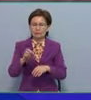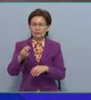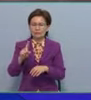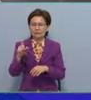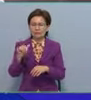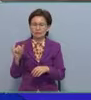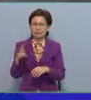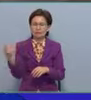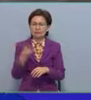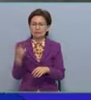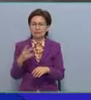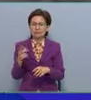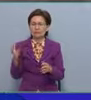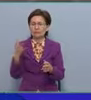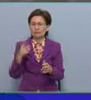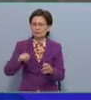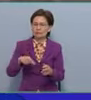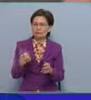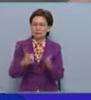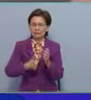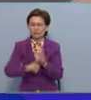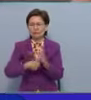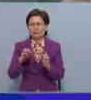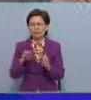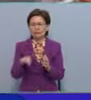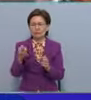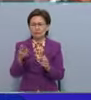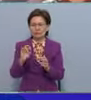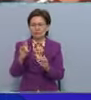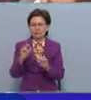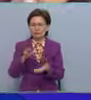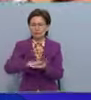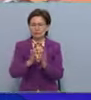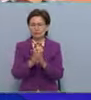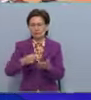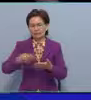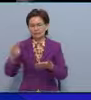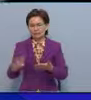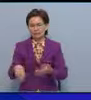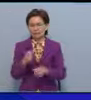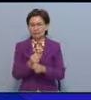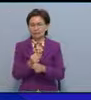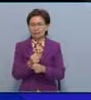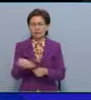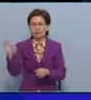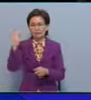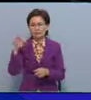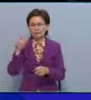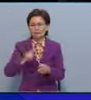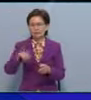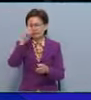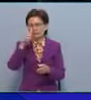көлемі 9-6 мың тонна. Бүгінгі күнге тасымалдаушы мекемемен келісімшарт жасалып, қазан айынан бастап әкелінеді. Ал тұрғындардың